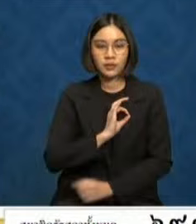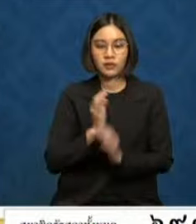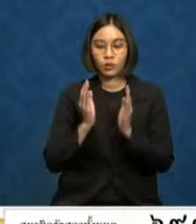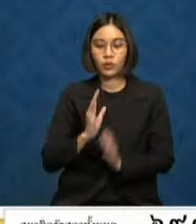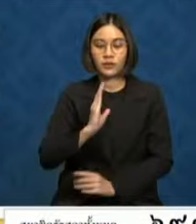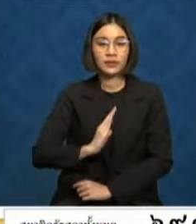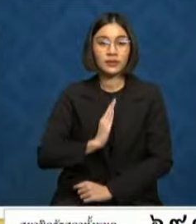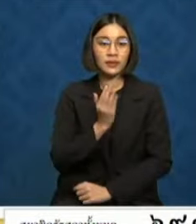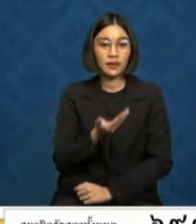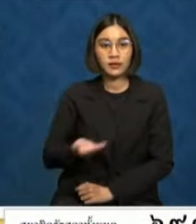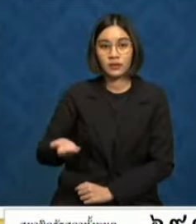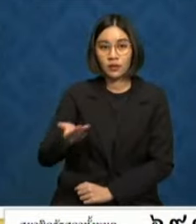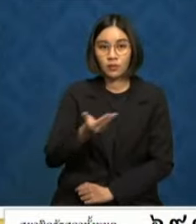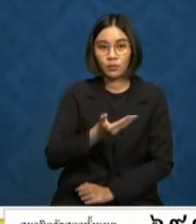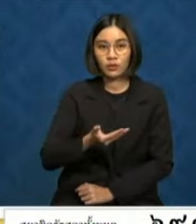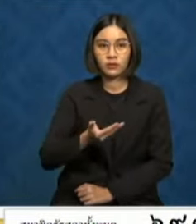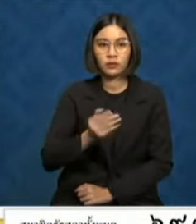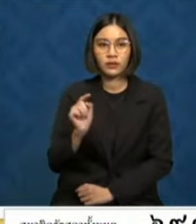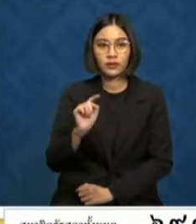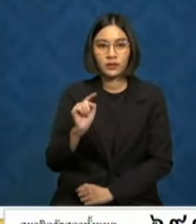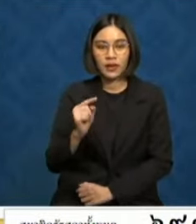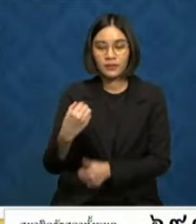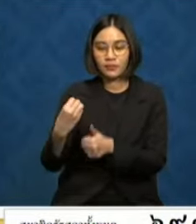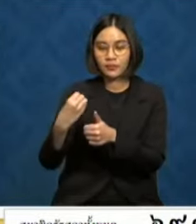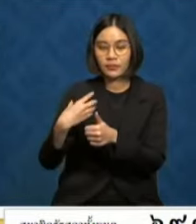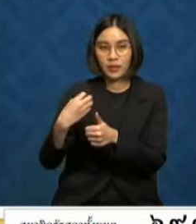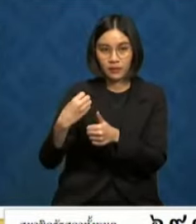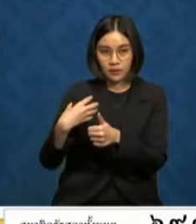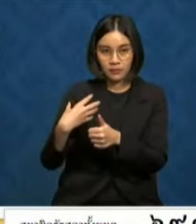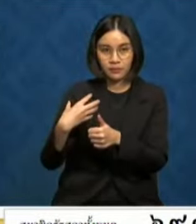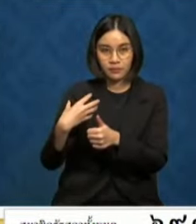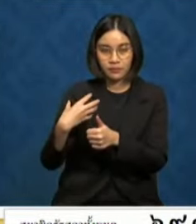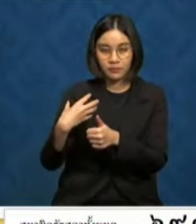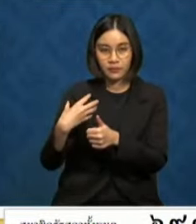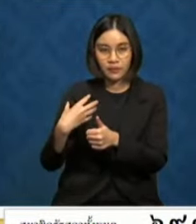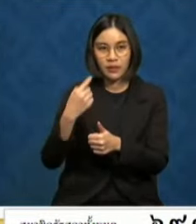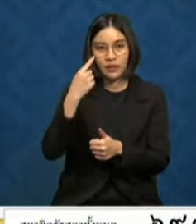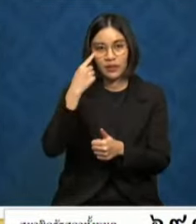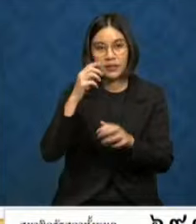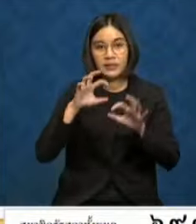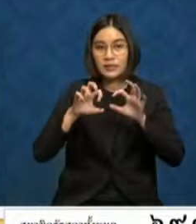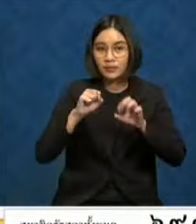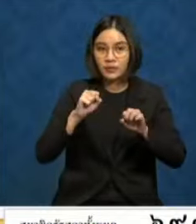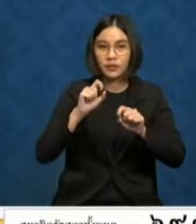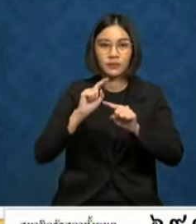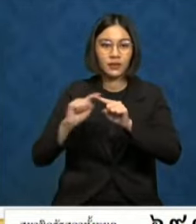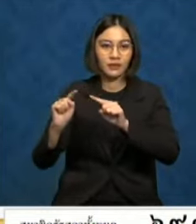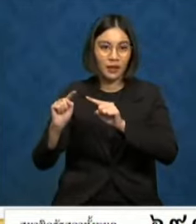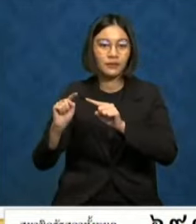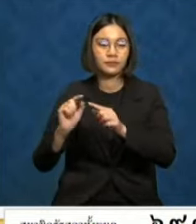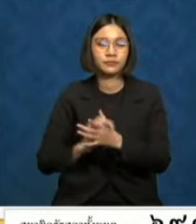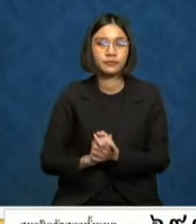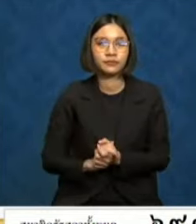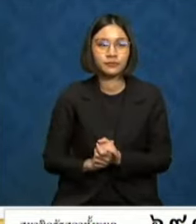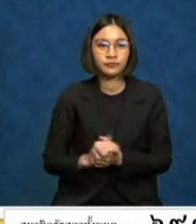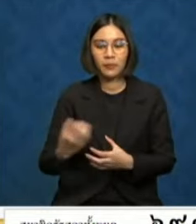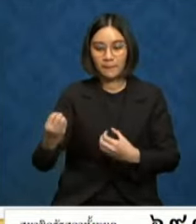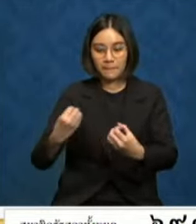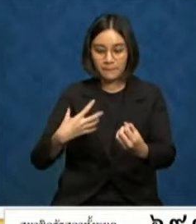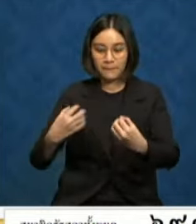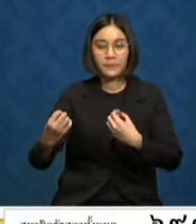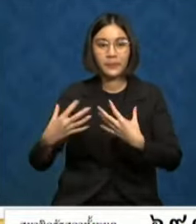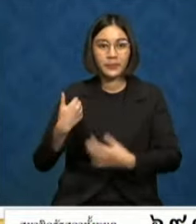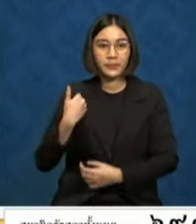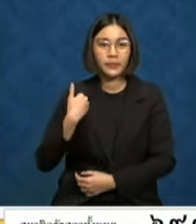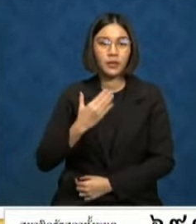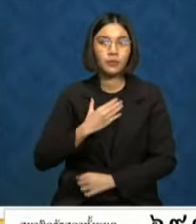รงเกียรติทุกท่านที่ได้ให้คำแนะนำข้อคิดเห็นแล้วก็ข้อเสนอแนะ